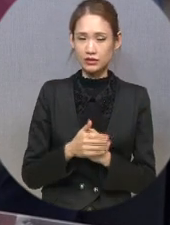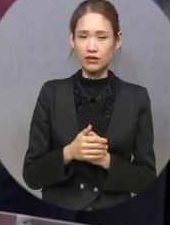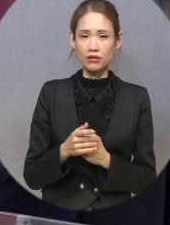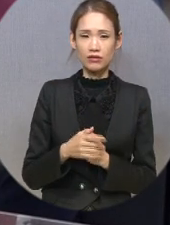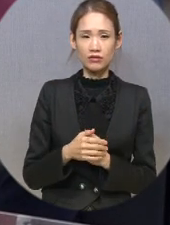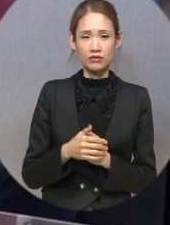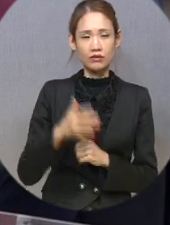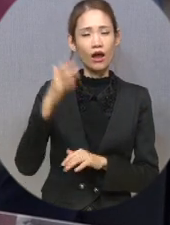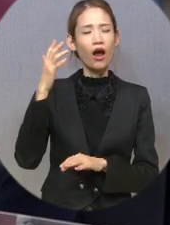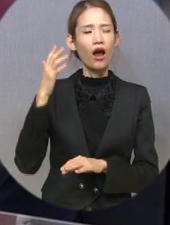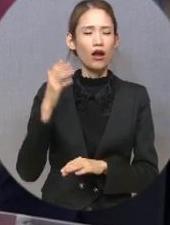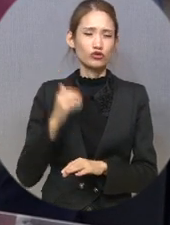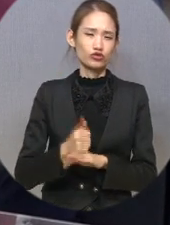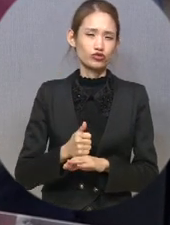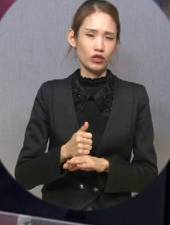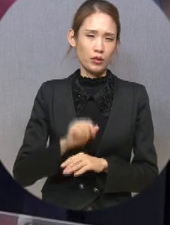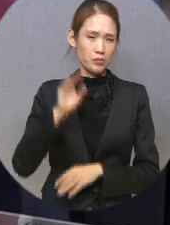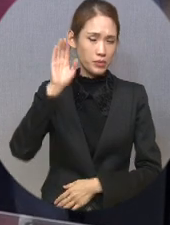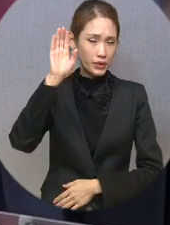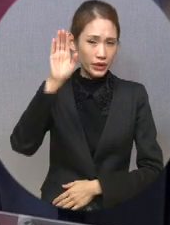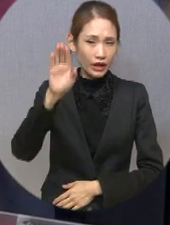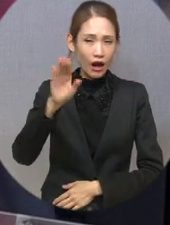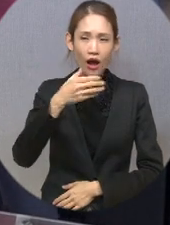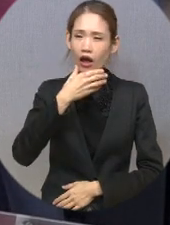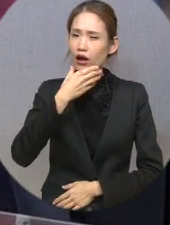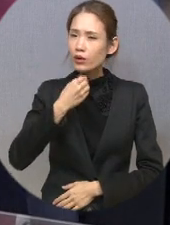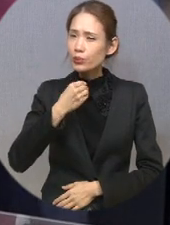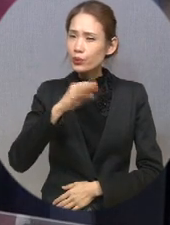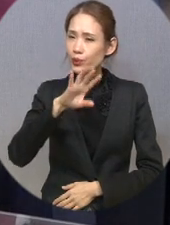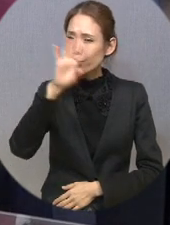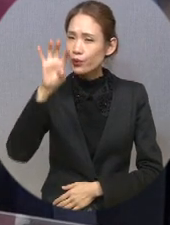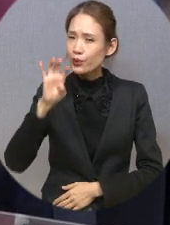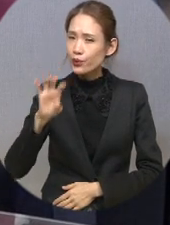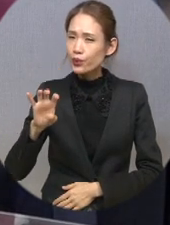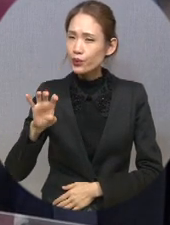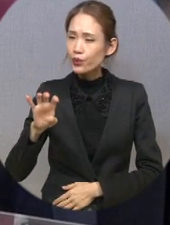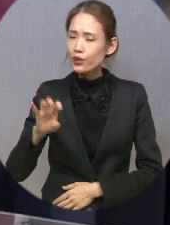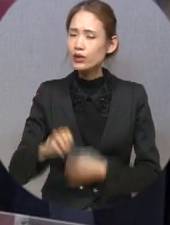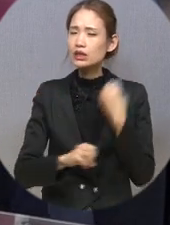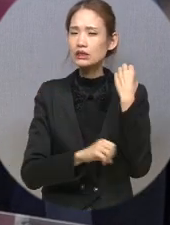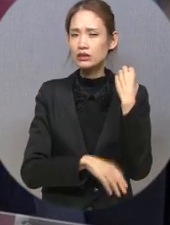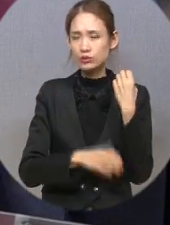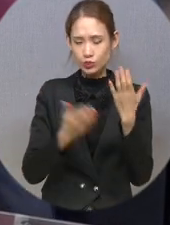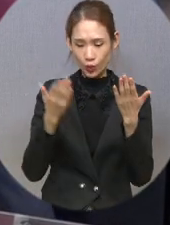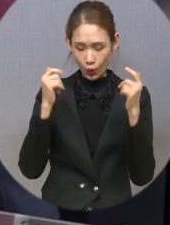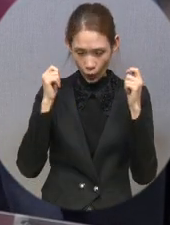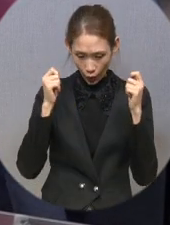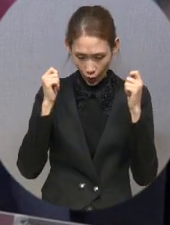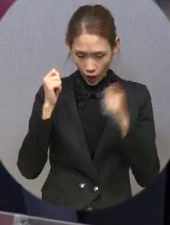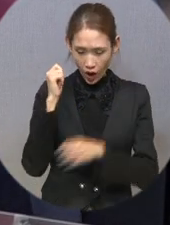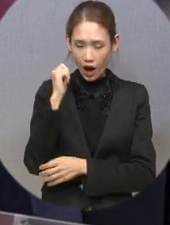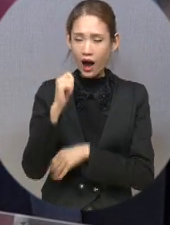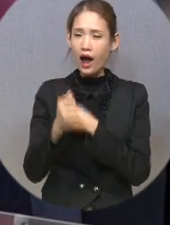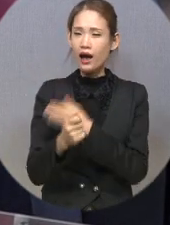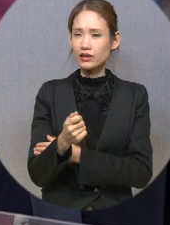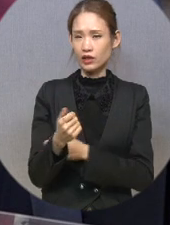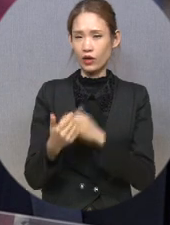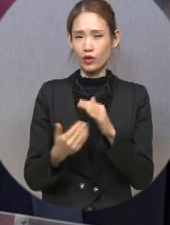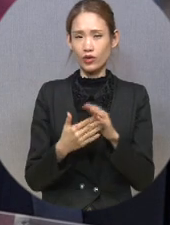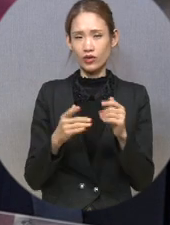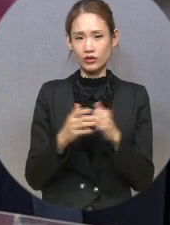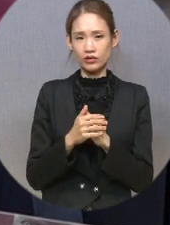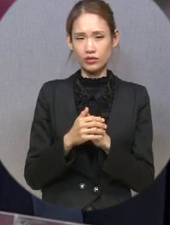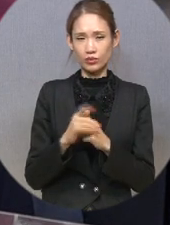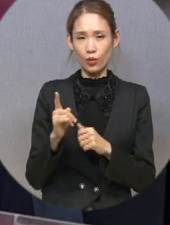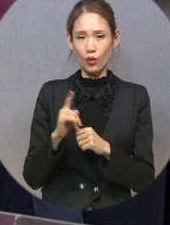훗날 그들의 미래가 과연 행복할 수 있을까요? 이 기초학력이라고 하는 거, 기초기본학력이라고 하는 거는 최소한